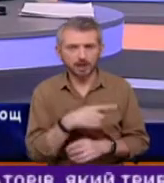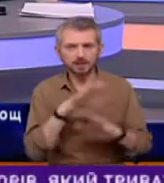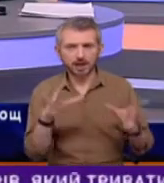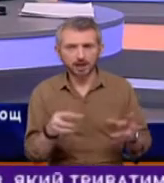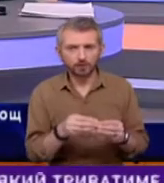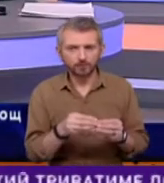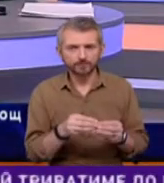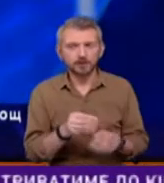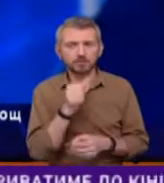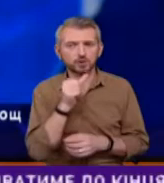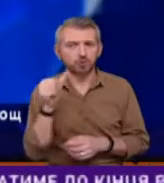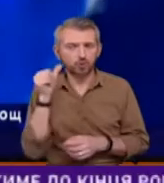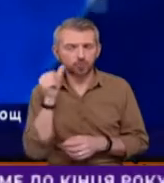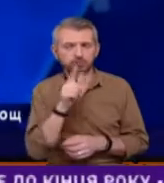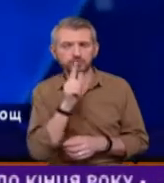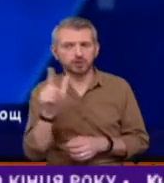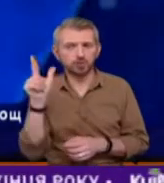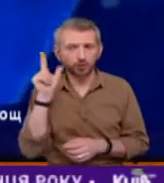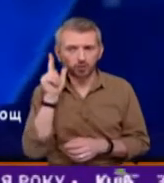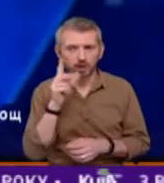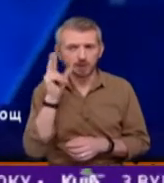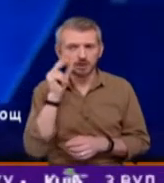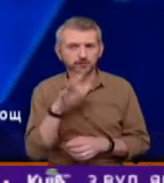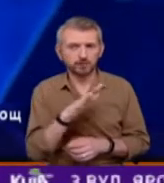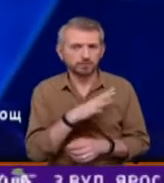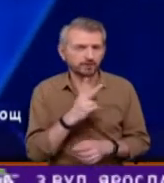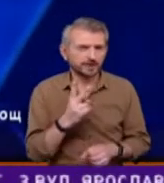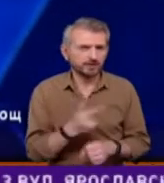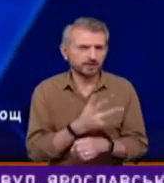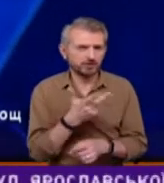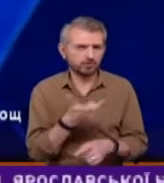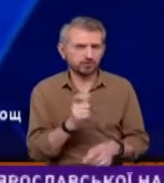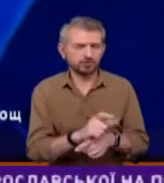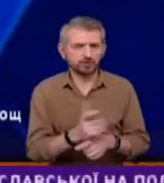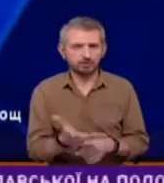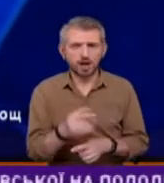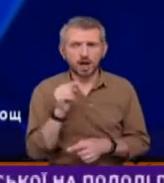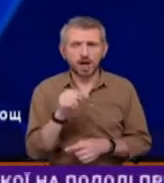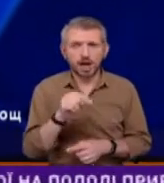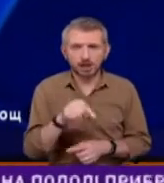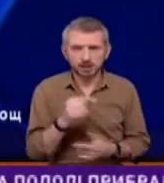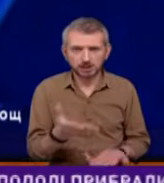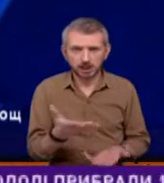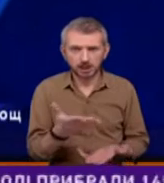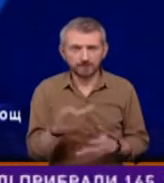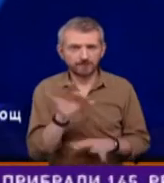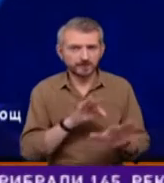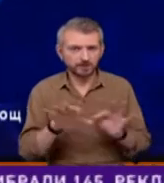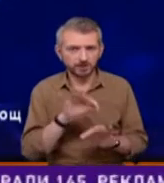Загалом, минулого року, позаминулого року цифри були вдвічі більшими. А цей